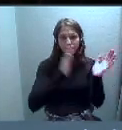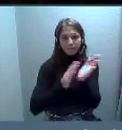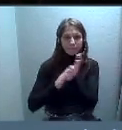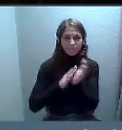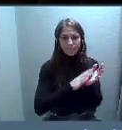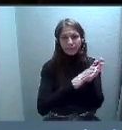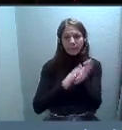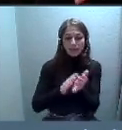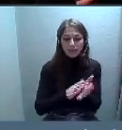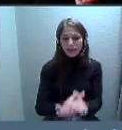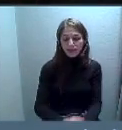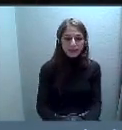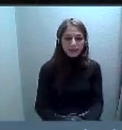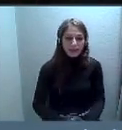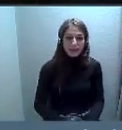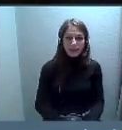Merci.